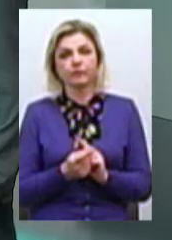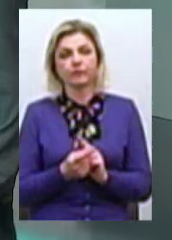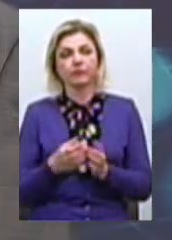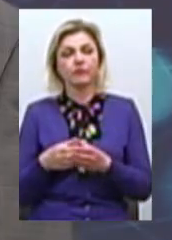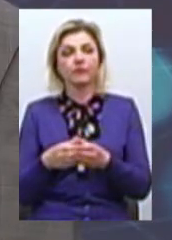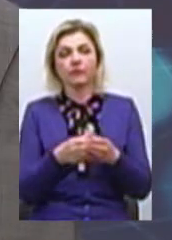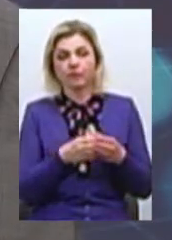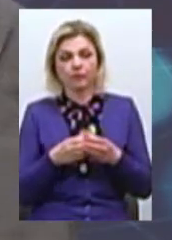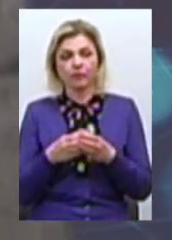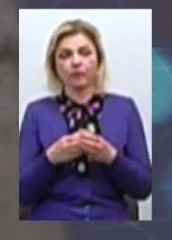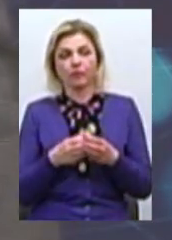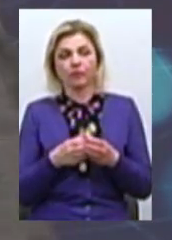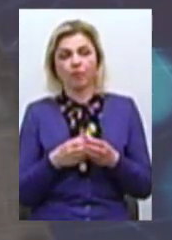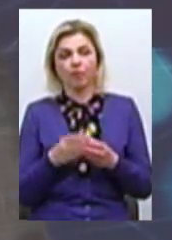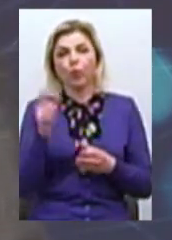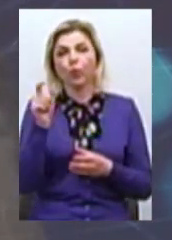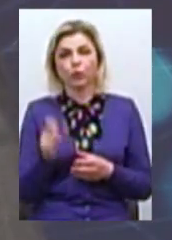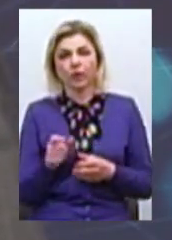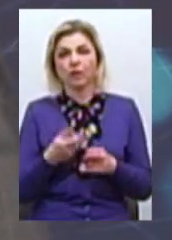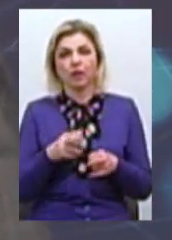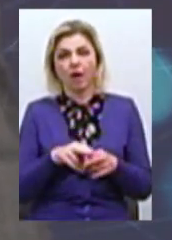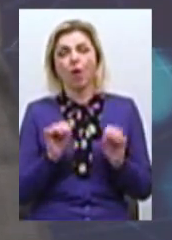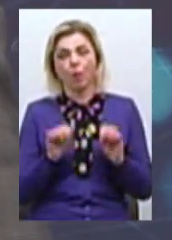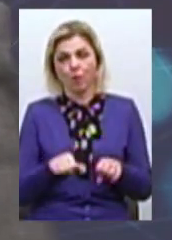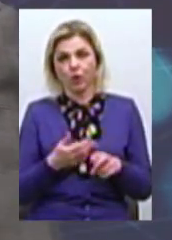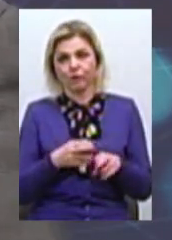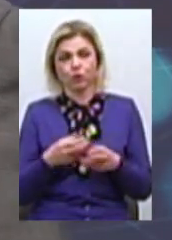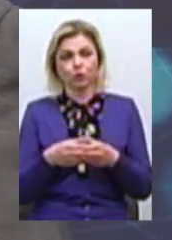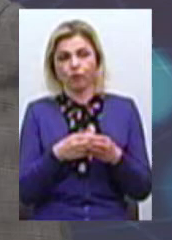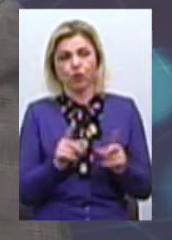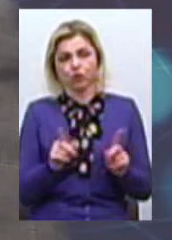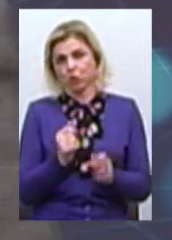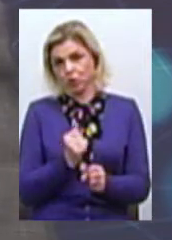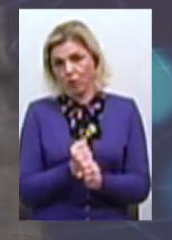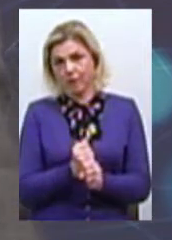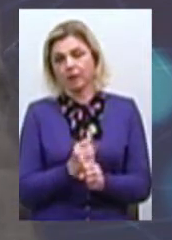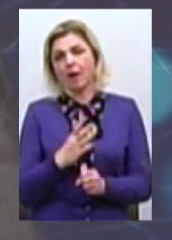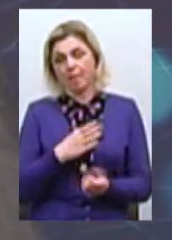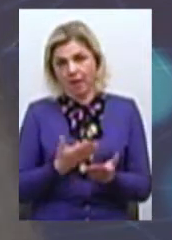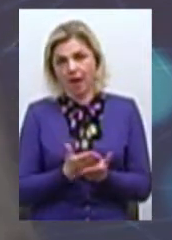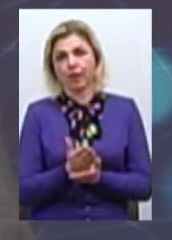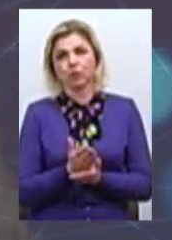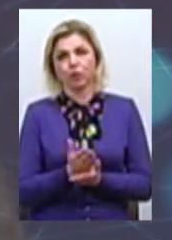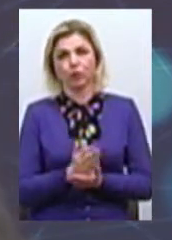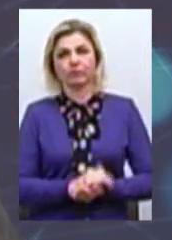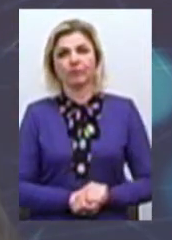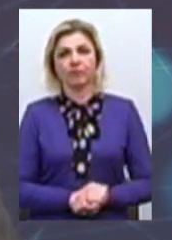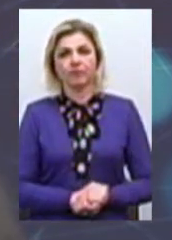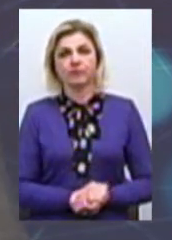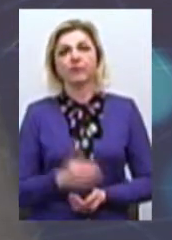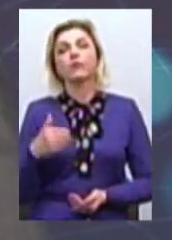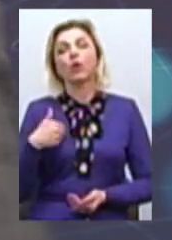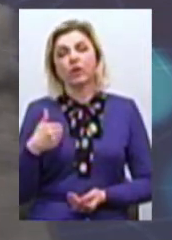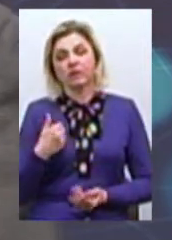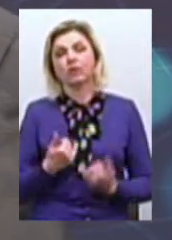суспільною одиницею, людиною, яка зможе в цьому суспільстві щось зробити і бути якісною, корисною